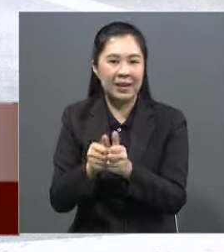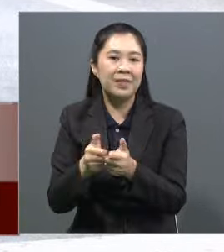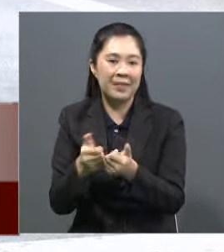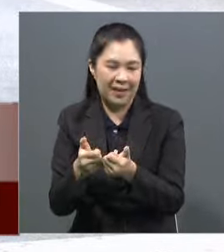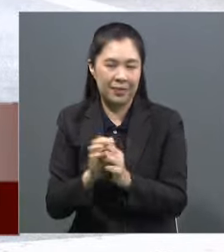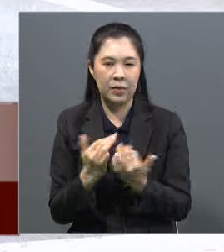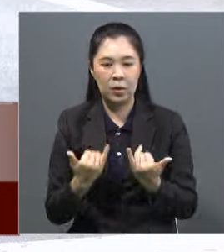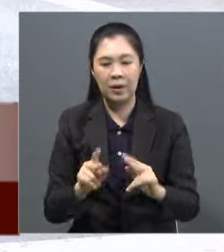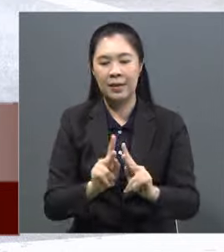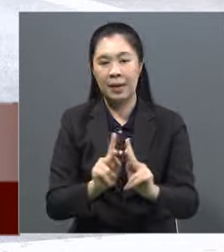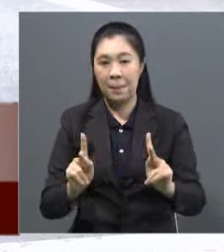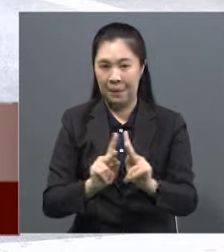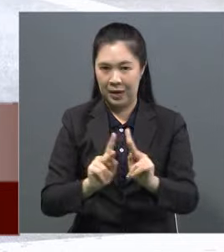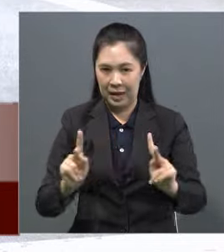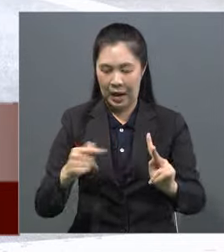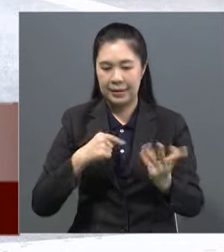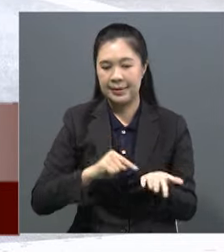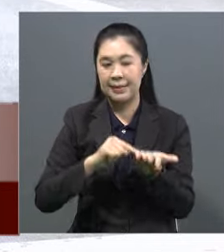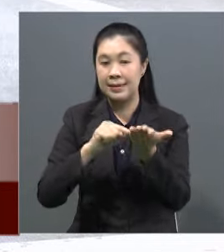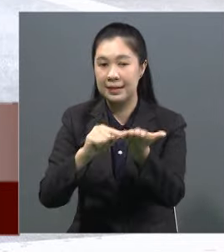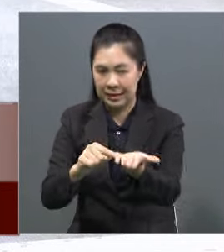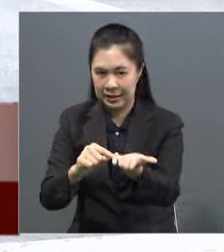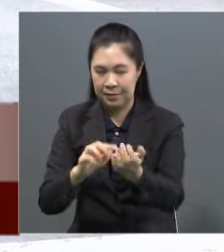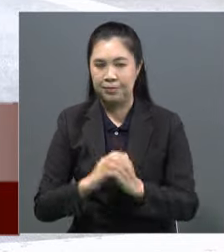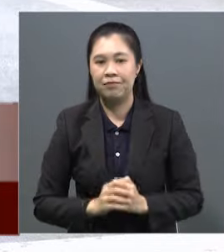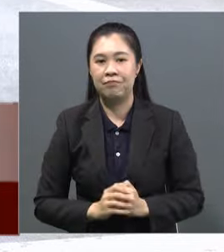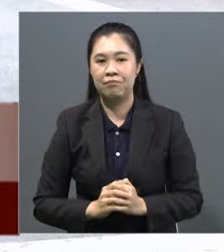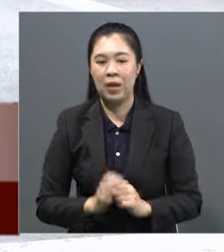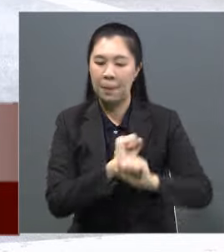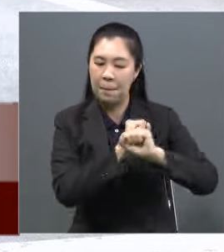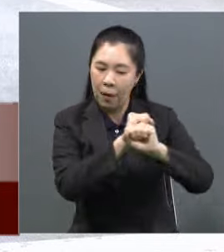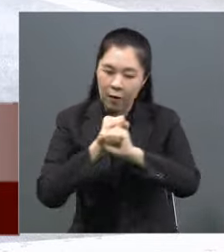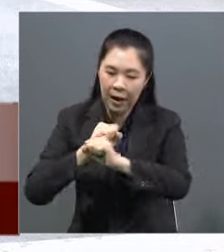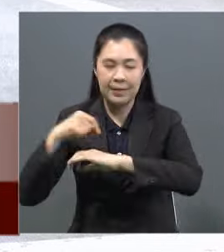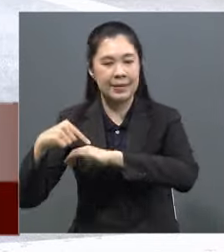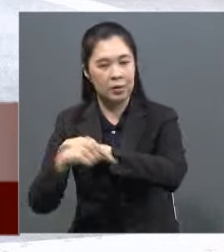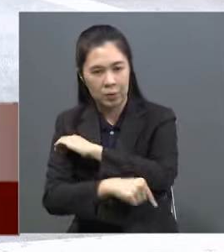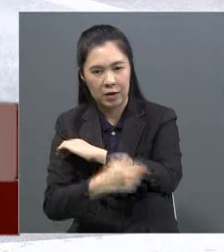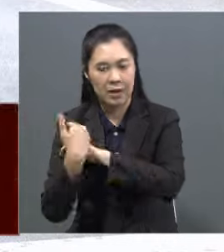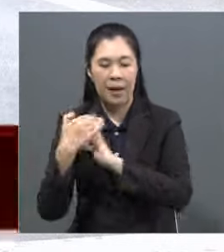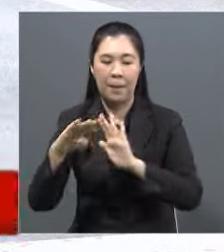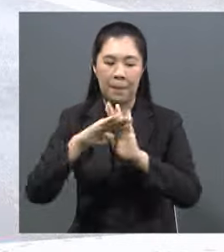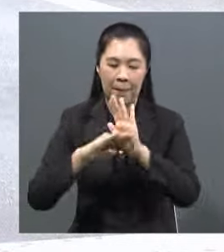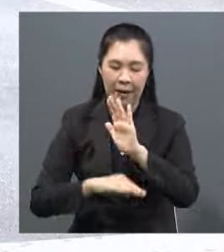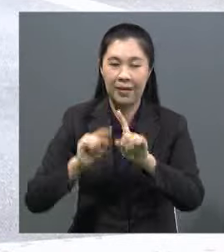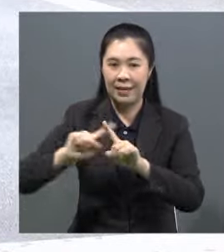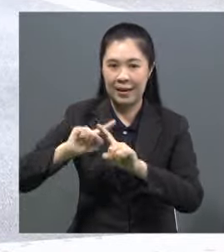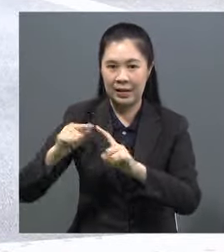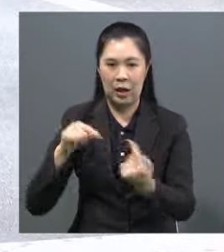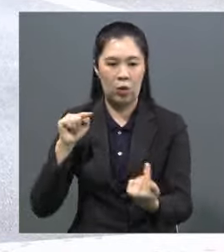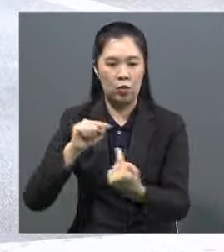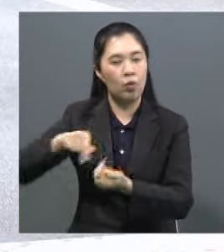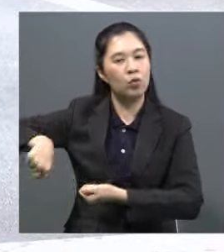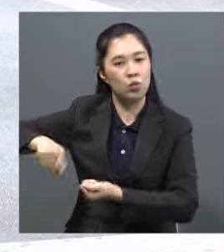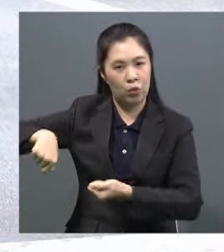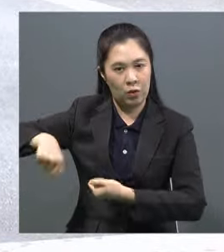องค่ะคณะกรรมการได้มีการเสนอแนวทางนะคะป้องกันการทุจริตรวมถึงนะคะมาตรการต่างๆที่จะมีขึ้นในช่วงเทศกาลส